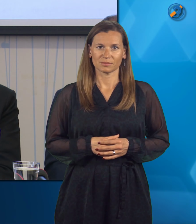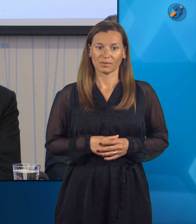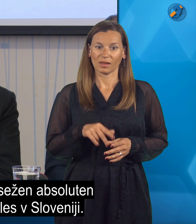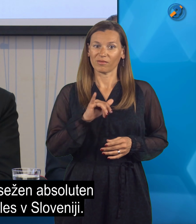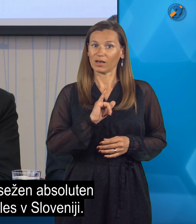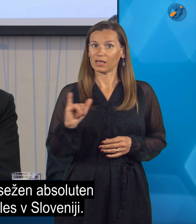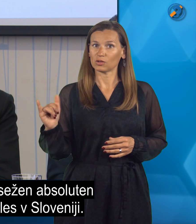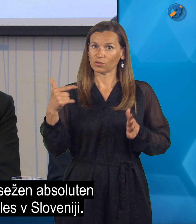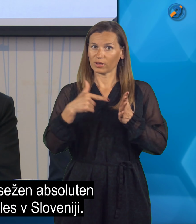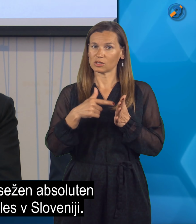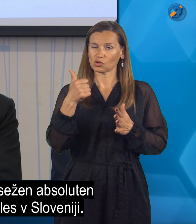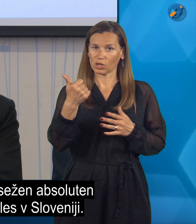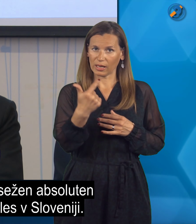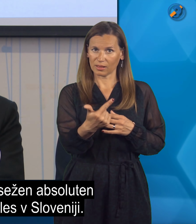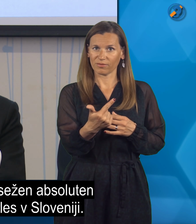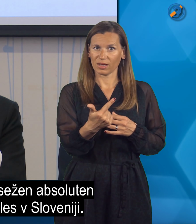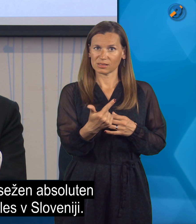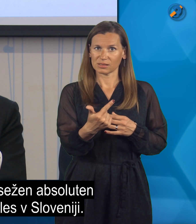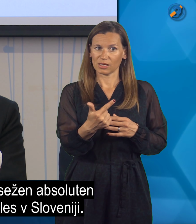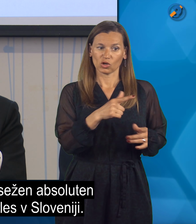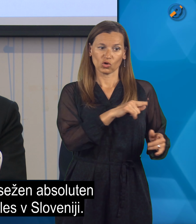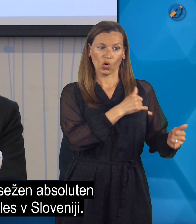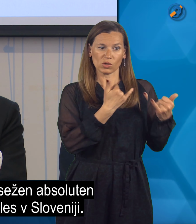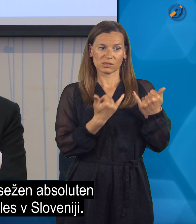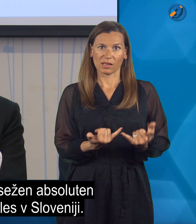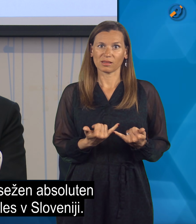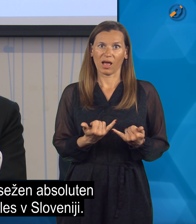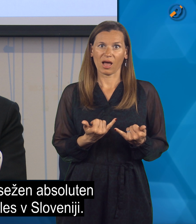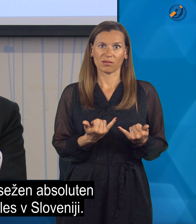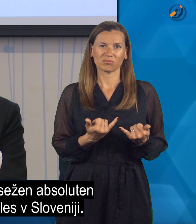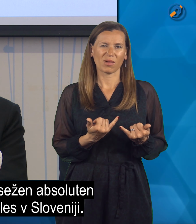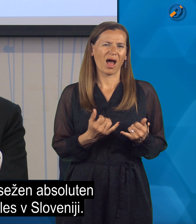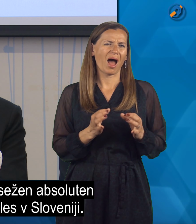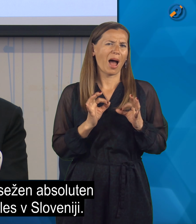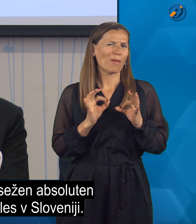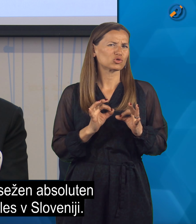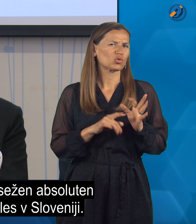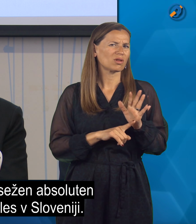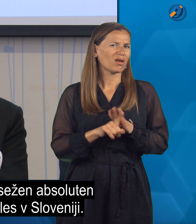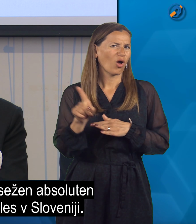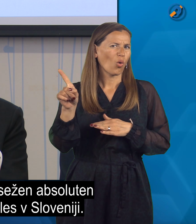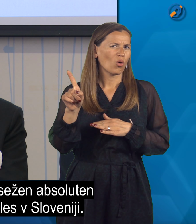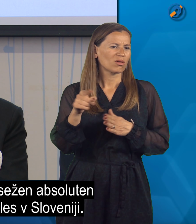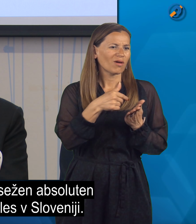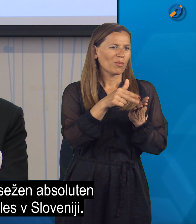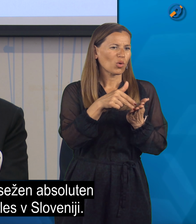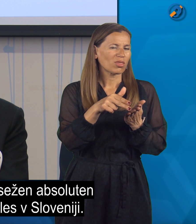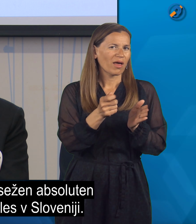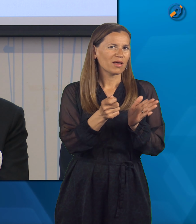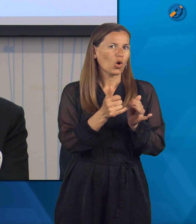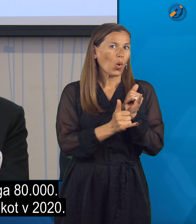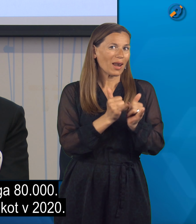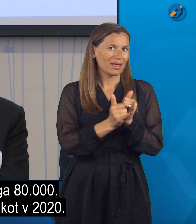V letu 2021 je bil do zdaj dosežen absolutni rekord v prodaji koles v